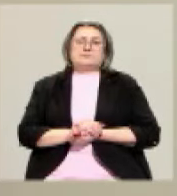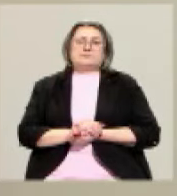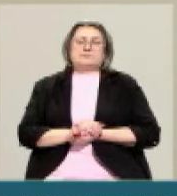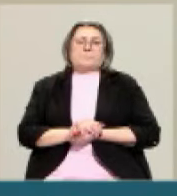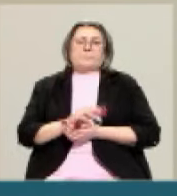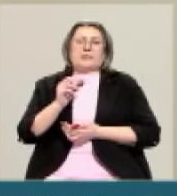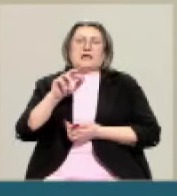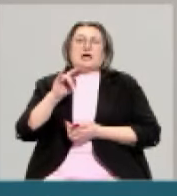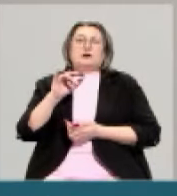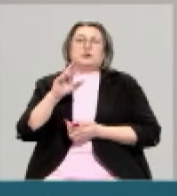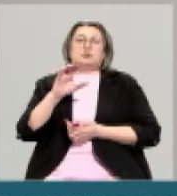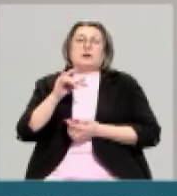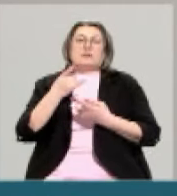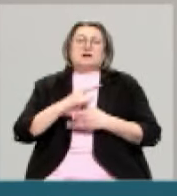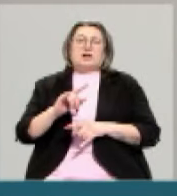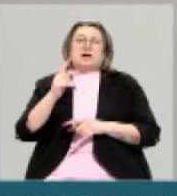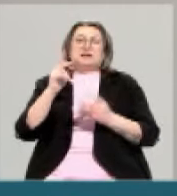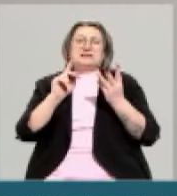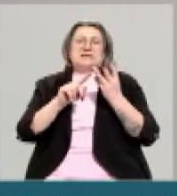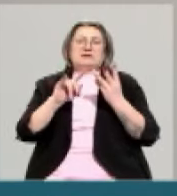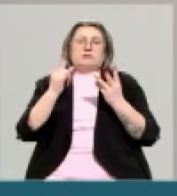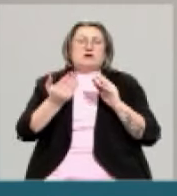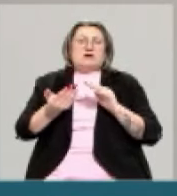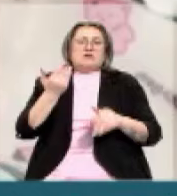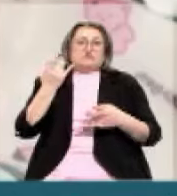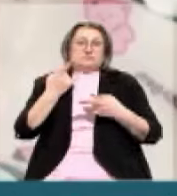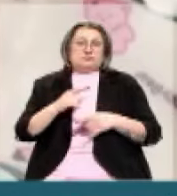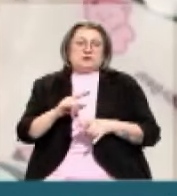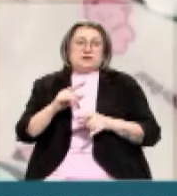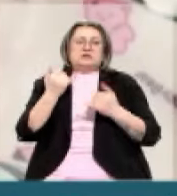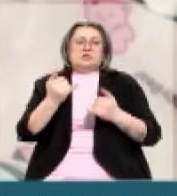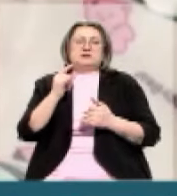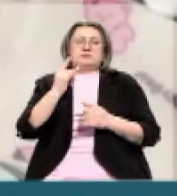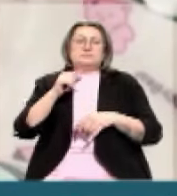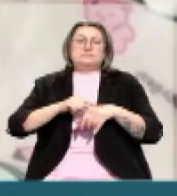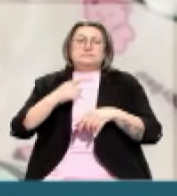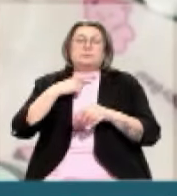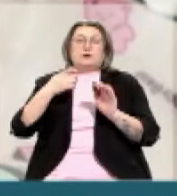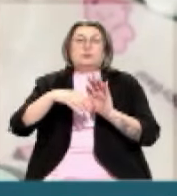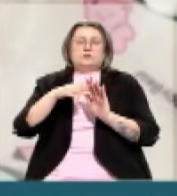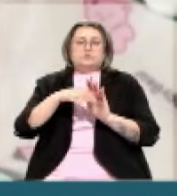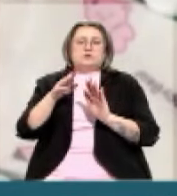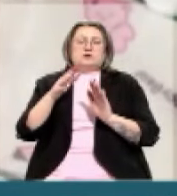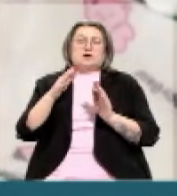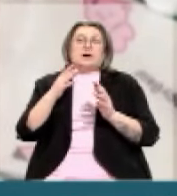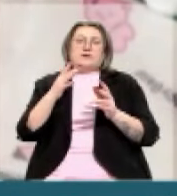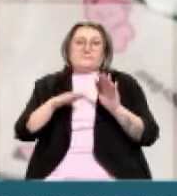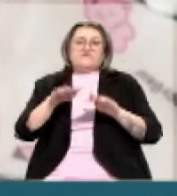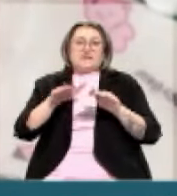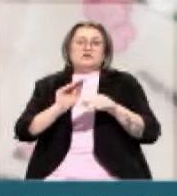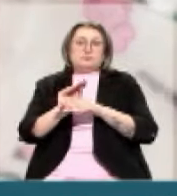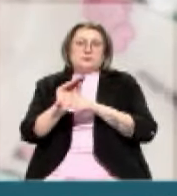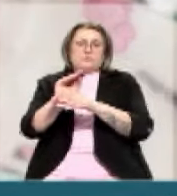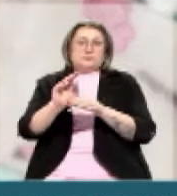Даяна Досполова 3-ші баласын мерзімнен бұрын босанған. Қазір нәресте өзін жақсы сезініп, белсенді салмақ қосуда. Десе де